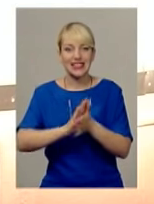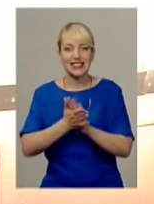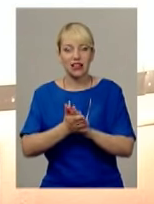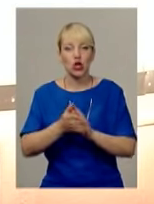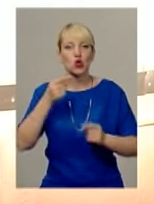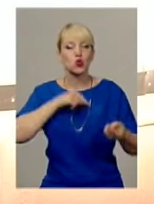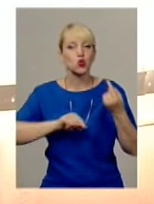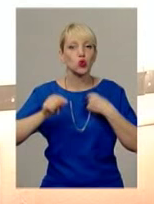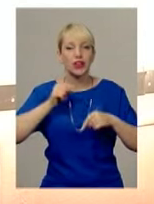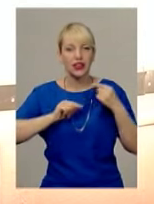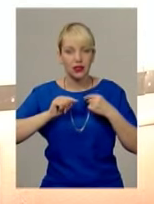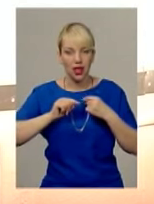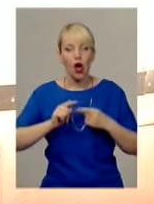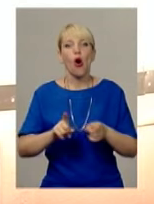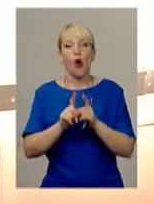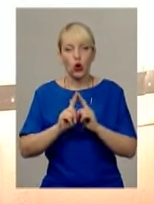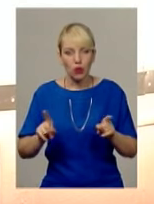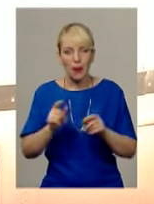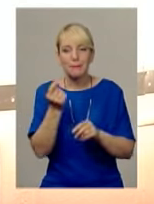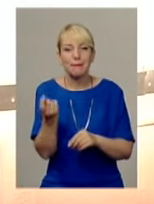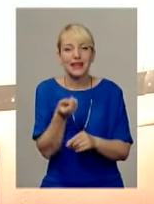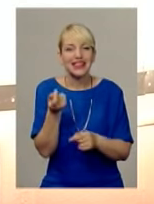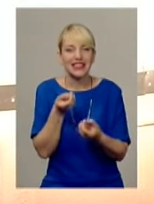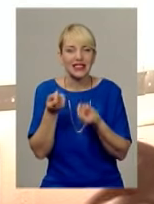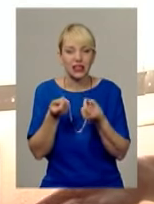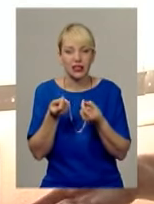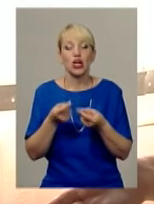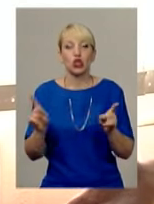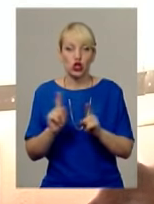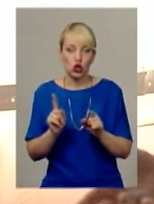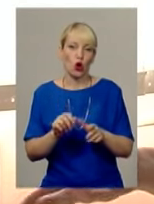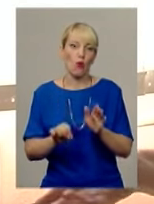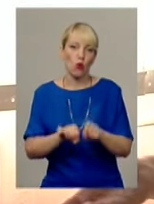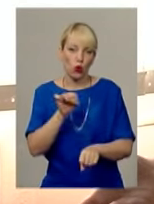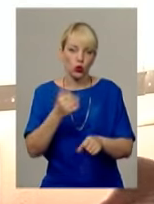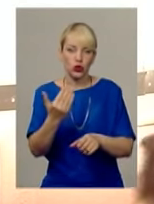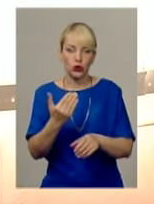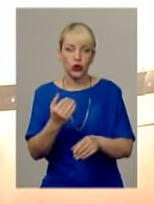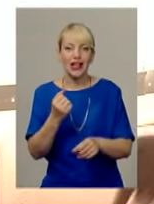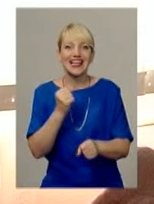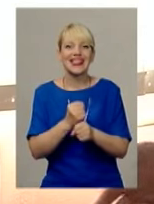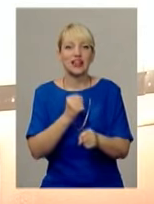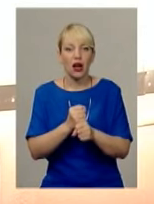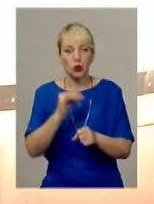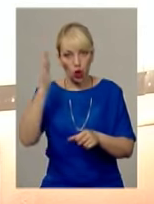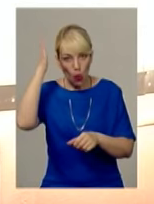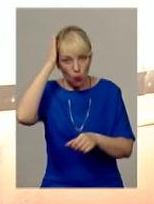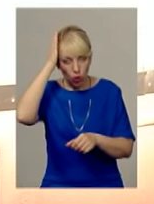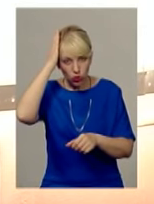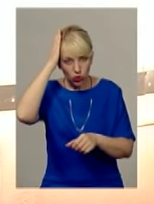судин, особливо мілких, що теж порушує гемодинаміку і мозок, скажімо